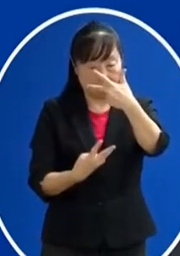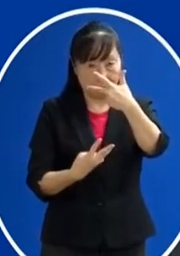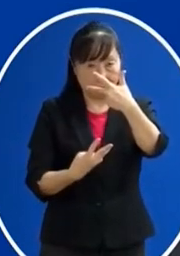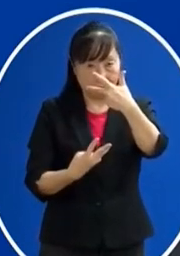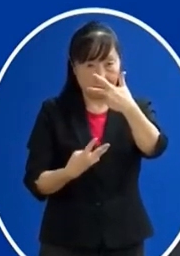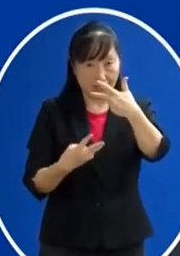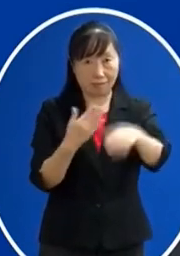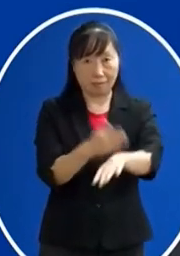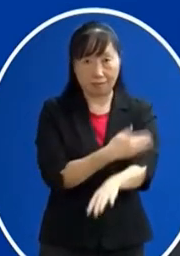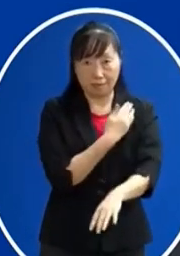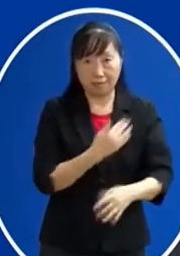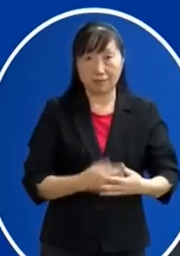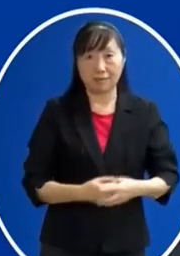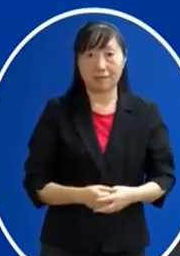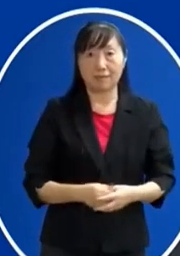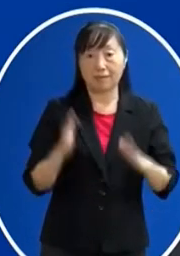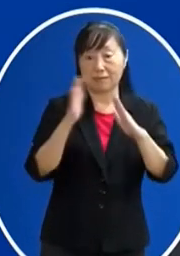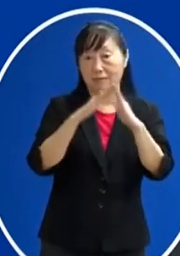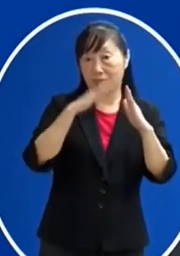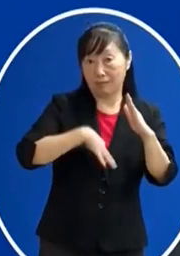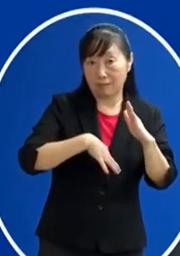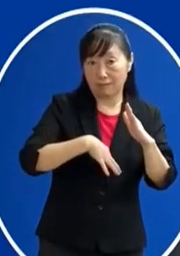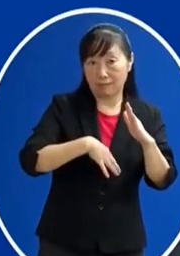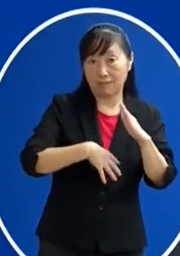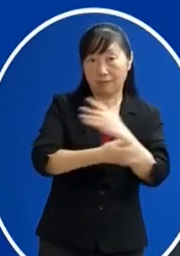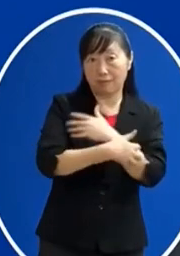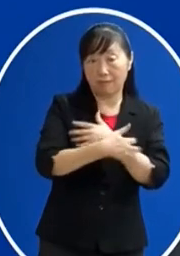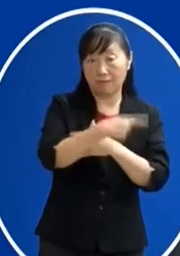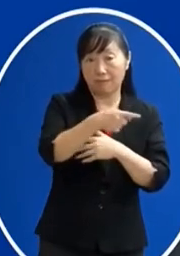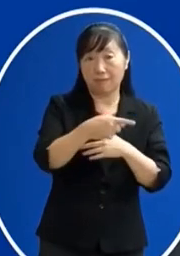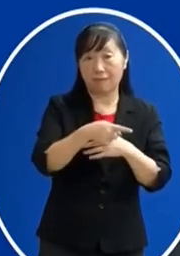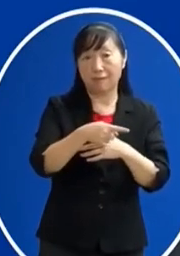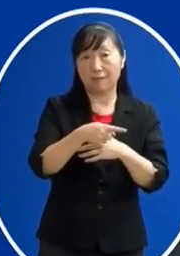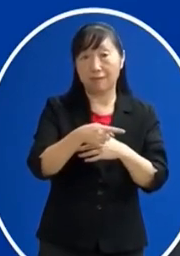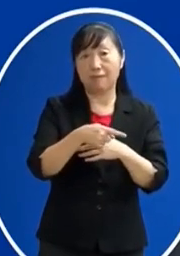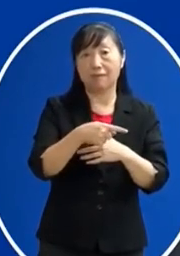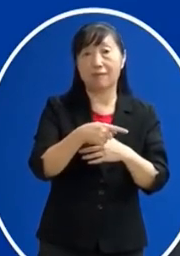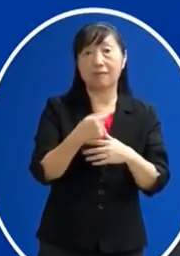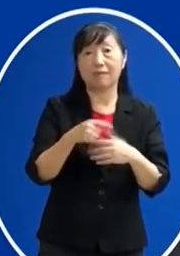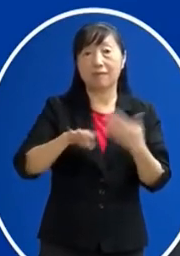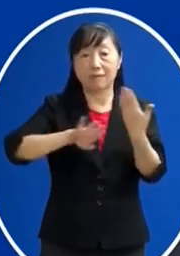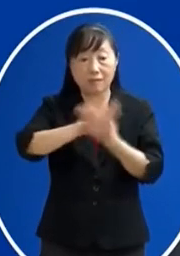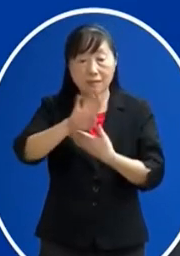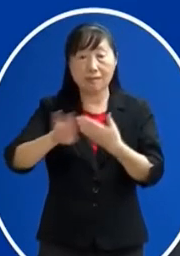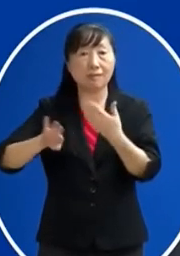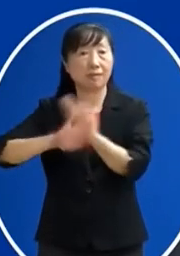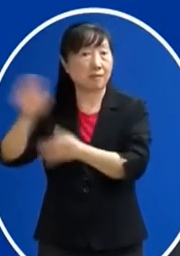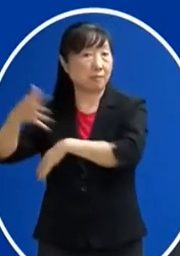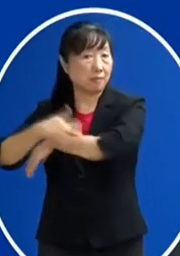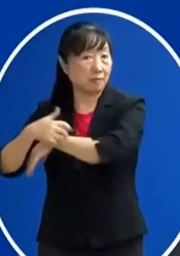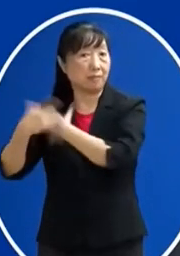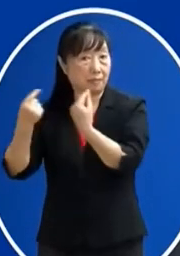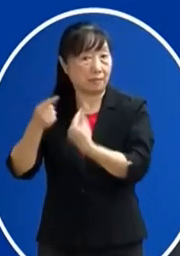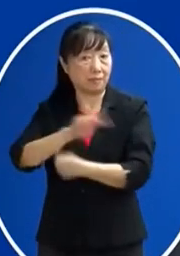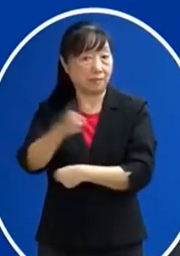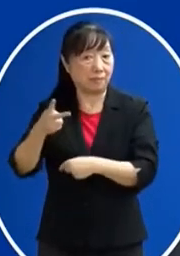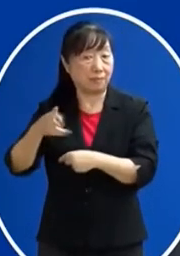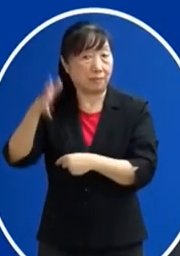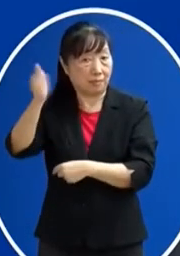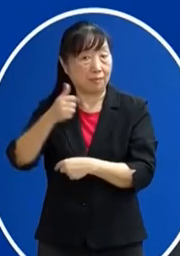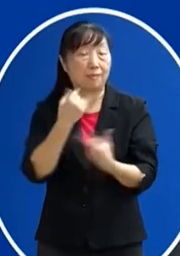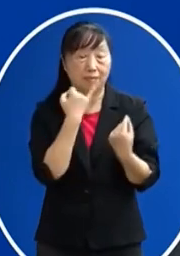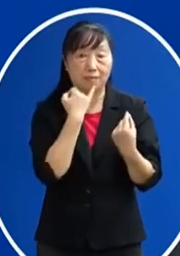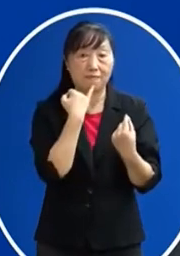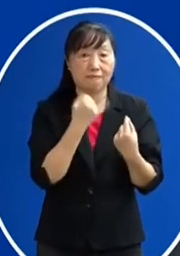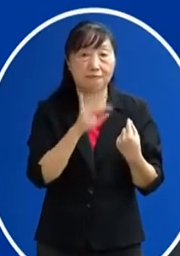始，那除了家事移工以外的其他的移工都可以再做转换雇主的部分。那